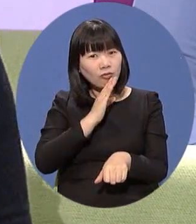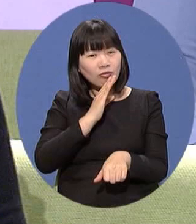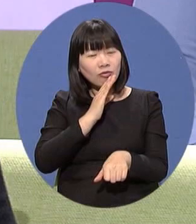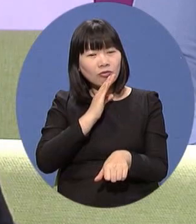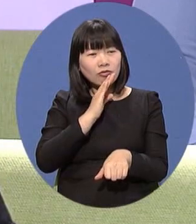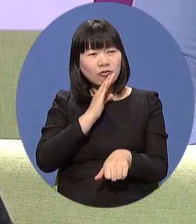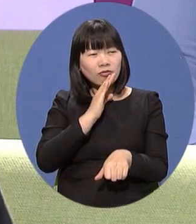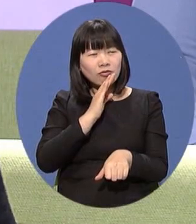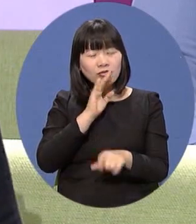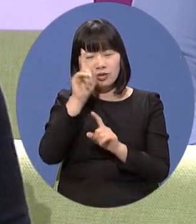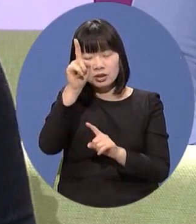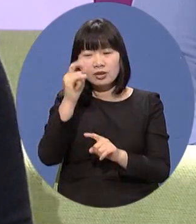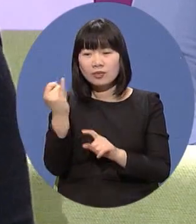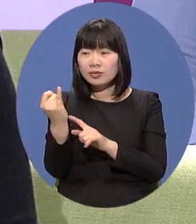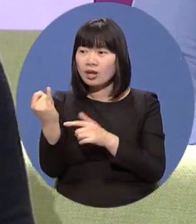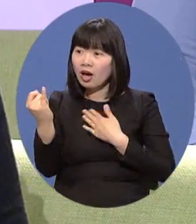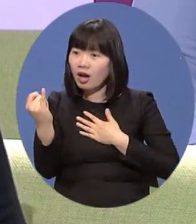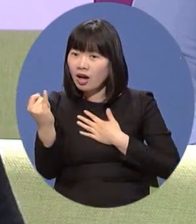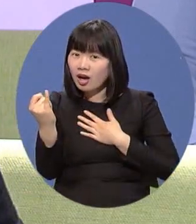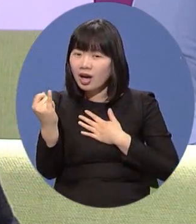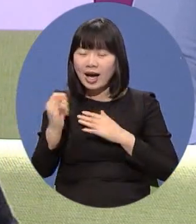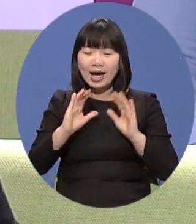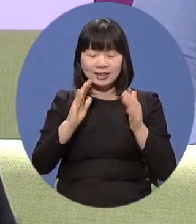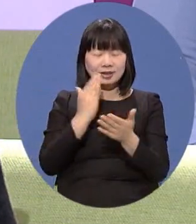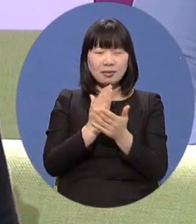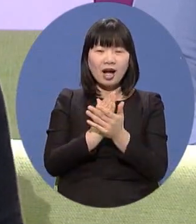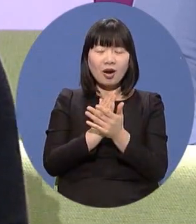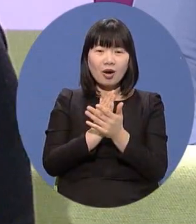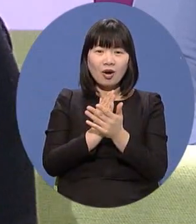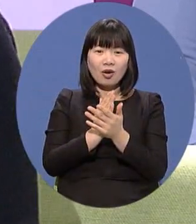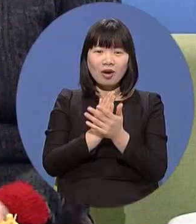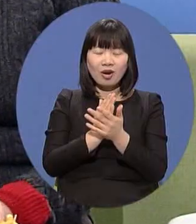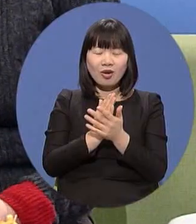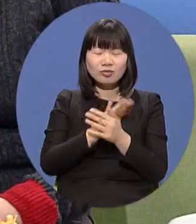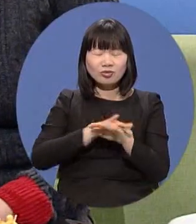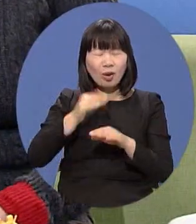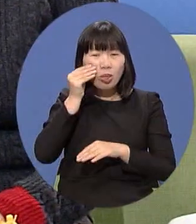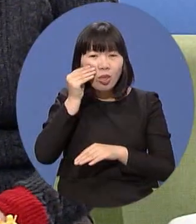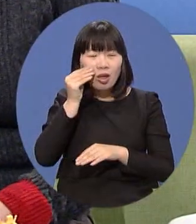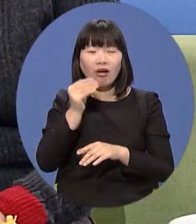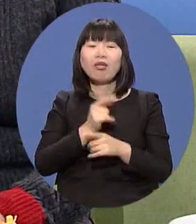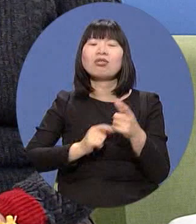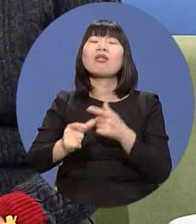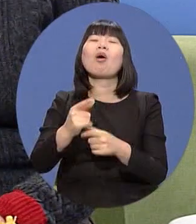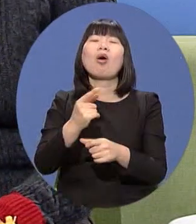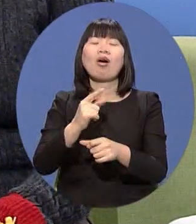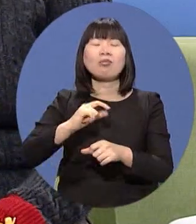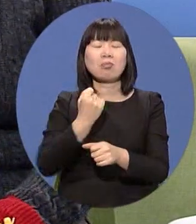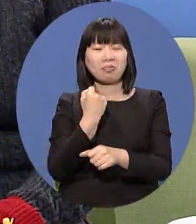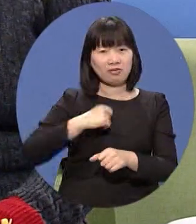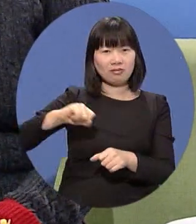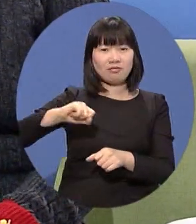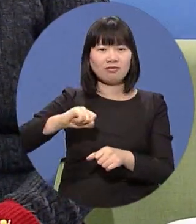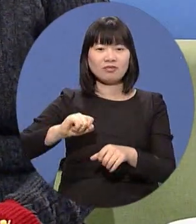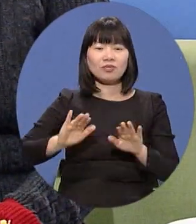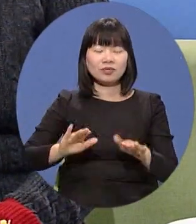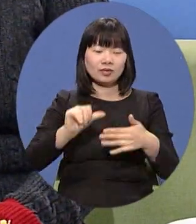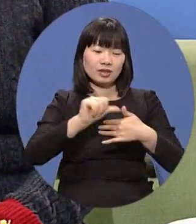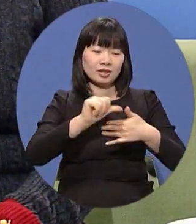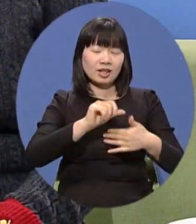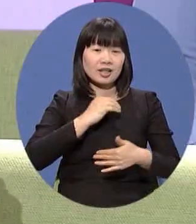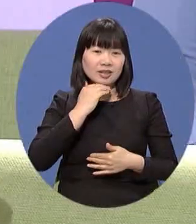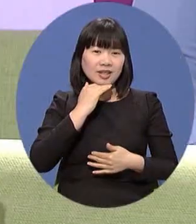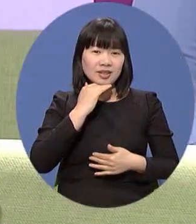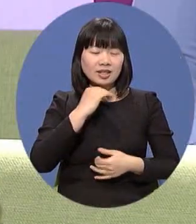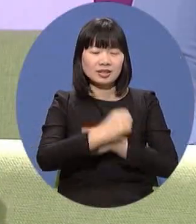네. 우리 이혜성 선생님 아실 거예요. 네. 애들이 하지 말라 그런다고. 더 하죠. 더 하죠. 그렇죠. 네. 사실은 특히 우리 지용이 나이가